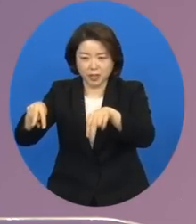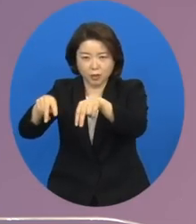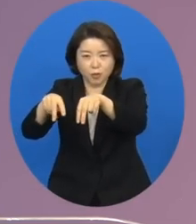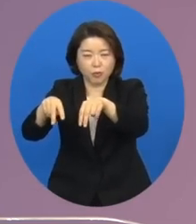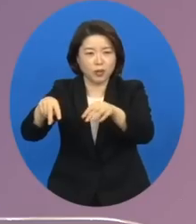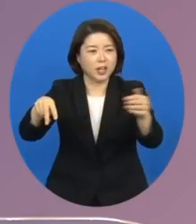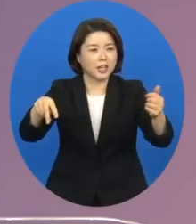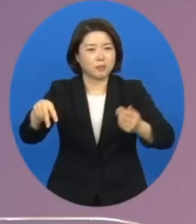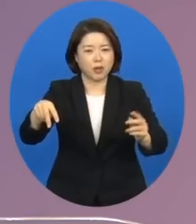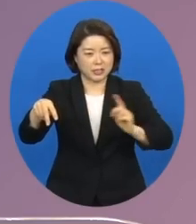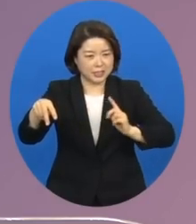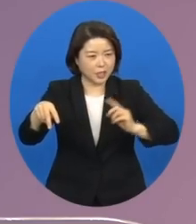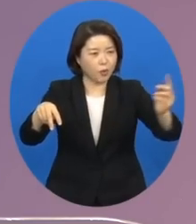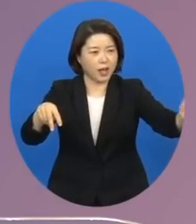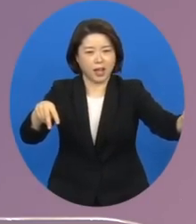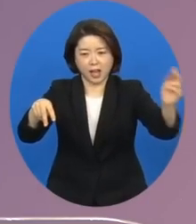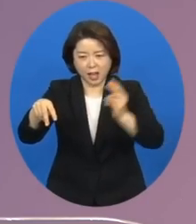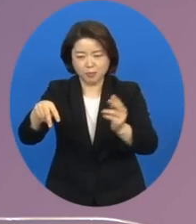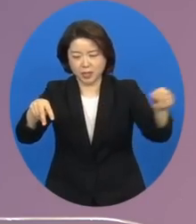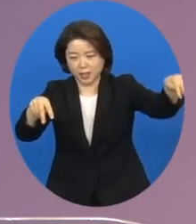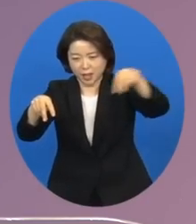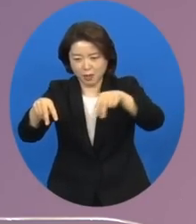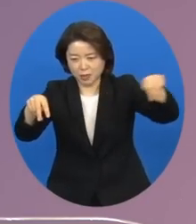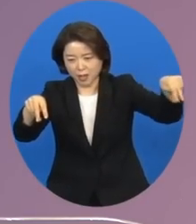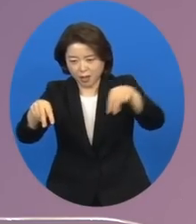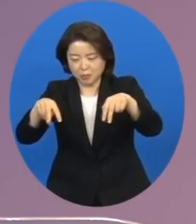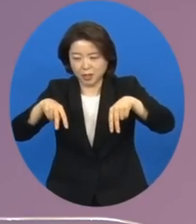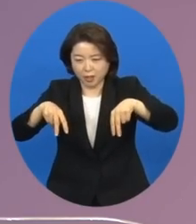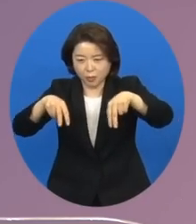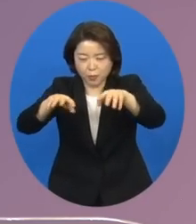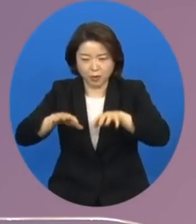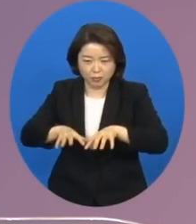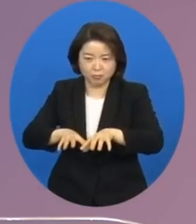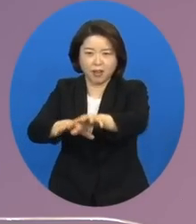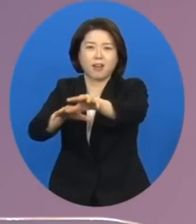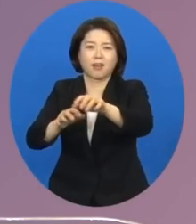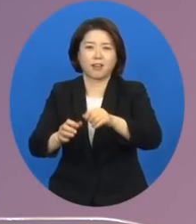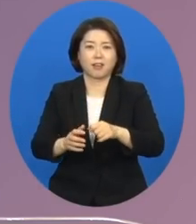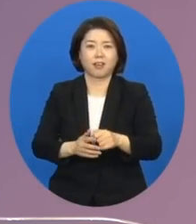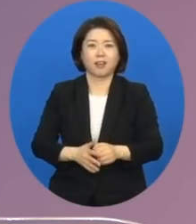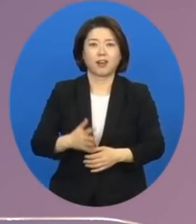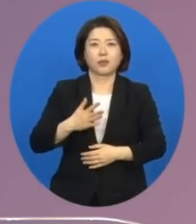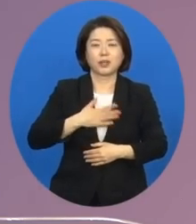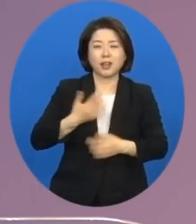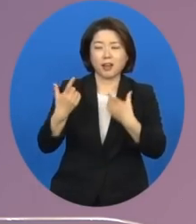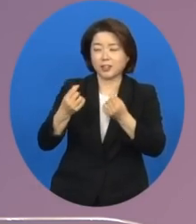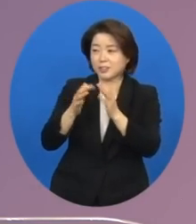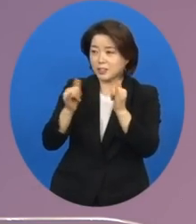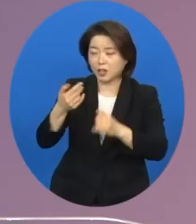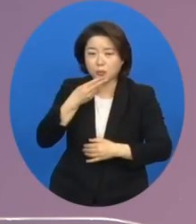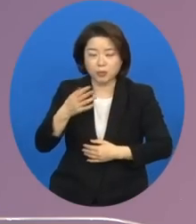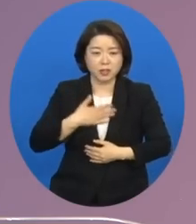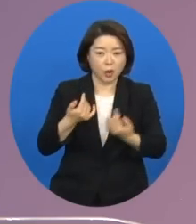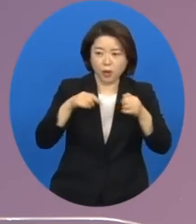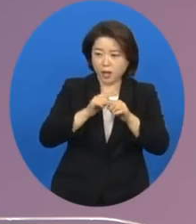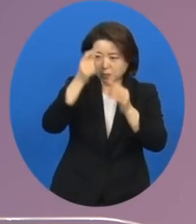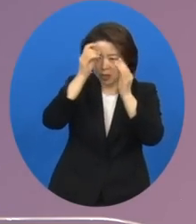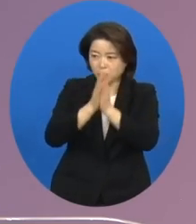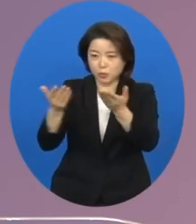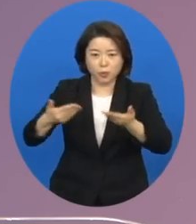함께 걷는 겁니다 근데 우리는 늘 왜 나한테 사람이 없지 누가 나와 함께 기도하지 않지